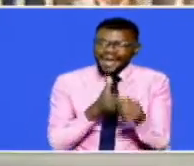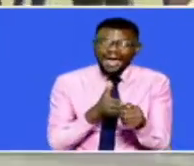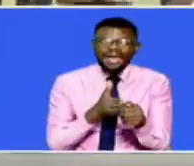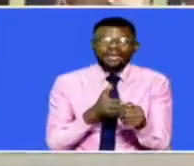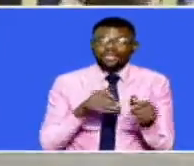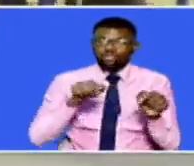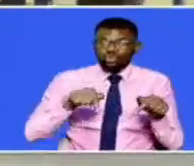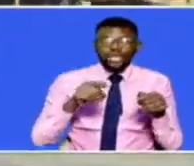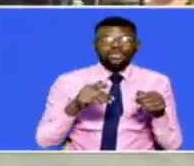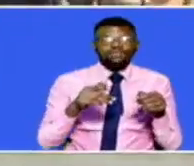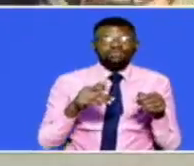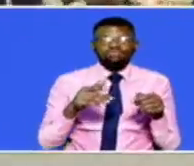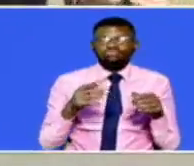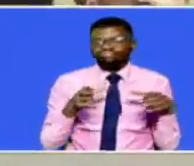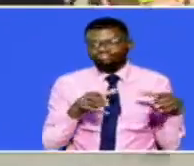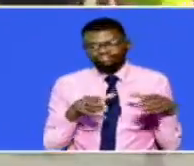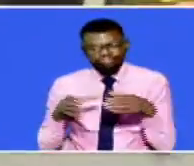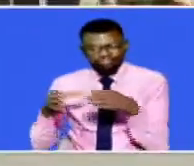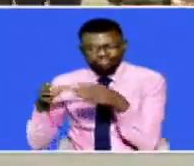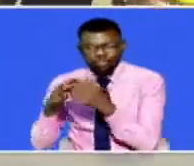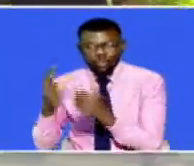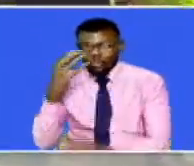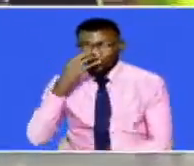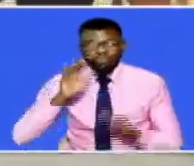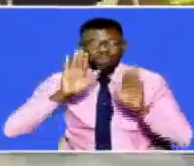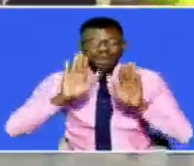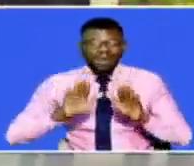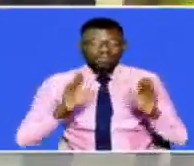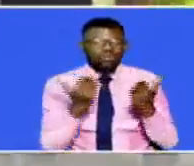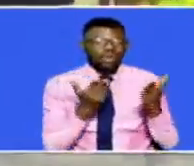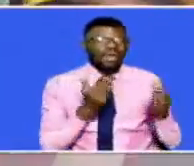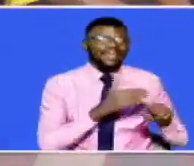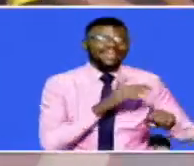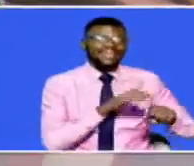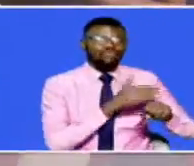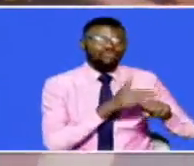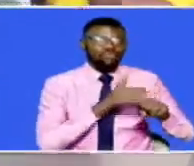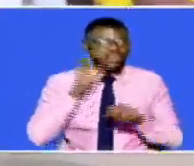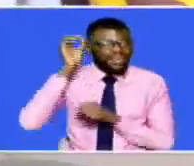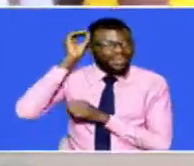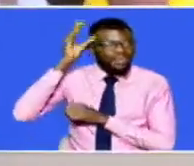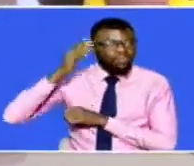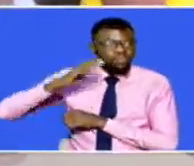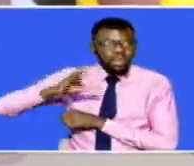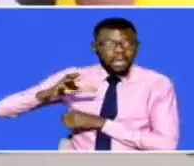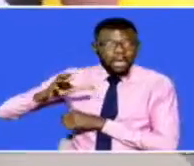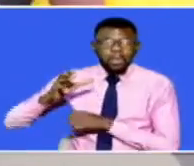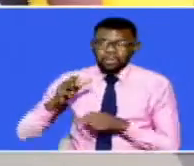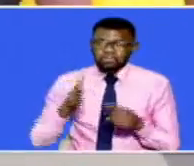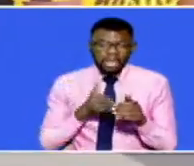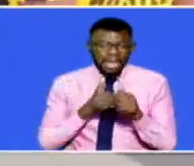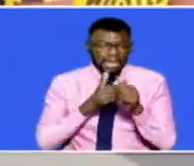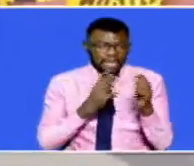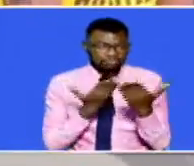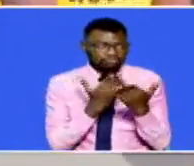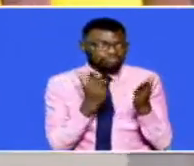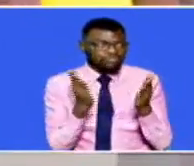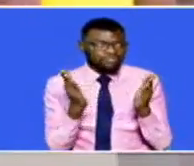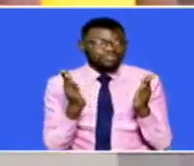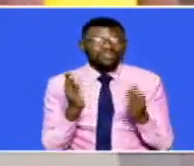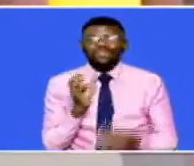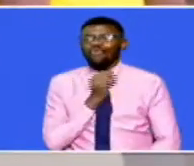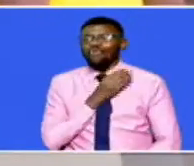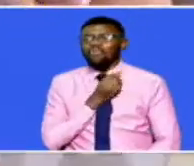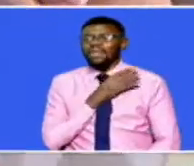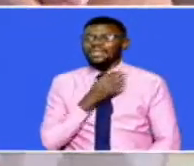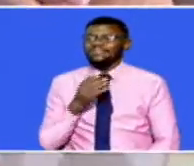na naibu wa Rais William Ruto kwenye kampeni katika sehemu ya Kikuyu, kaunti ya Kiambu, waliwalaumu waandalizi wa sherehe za